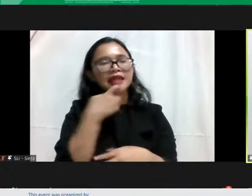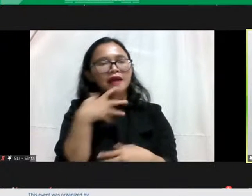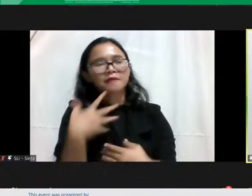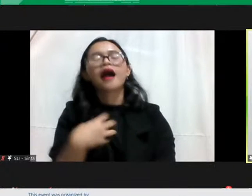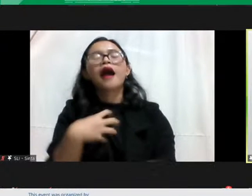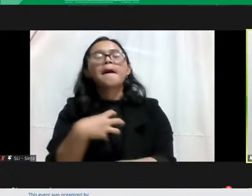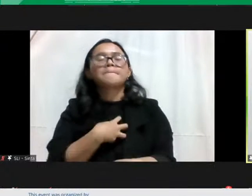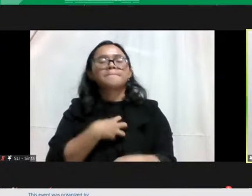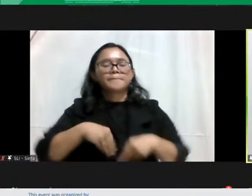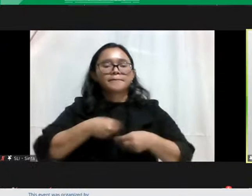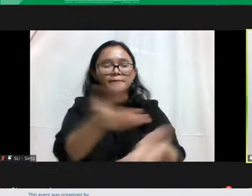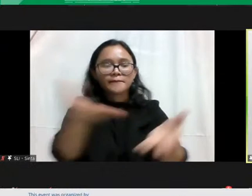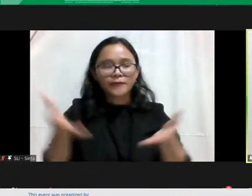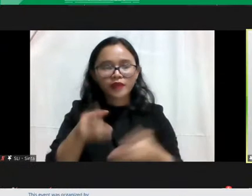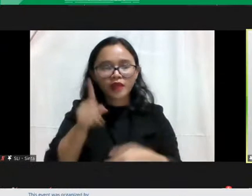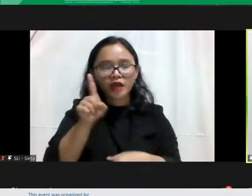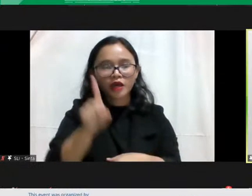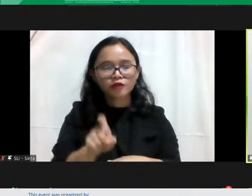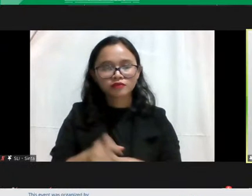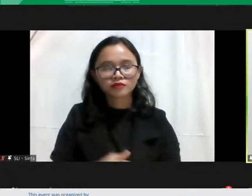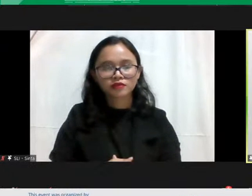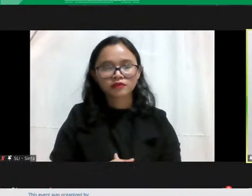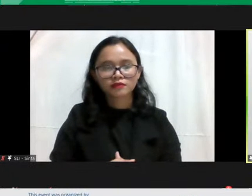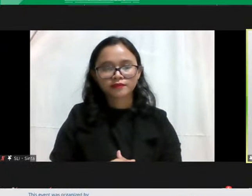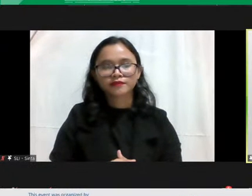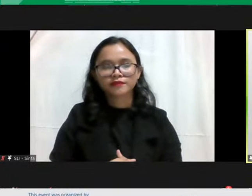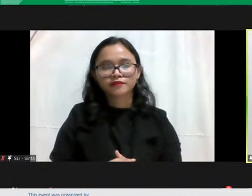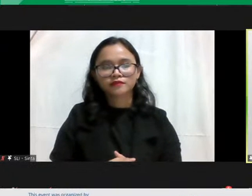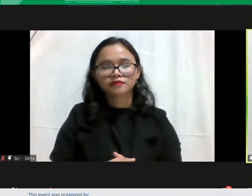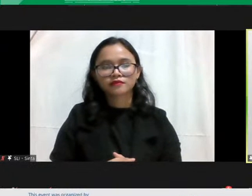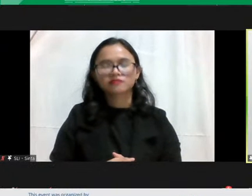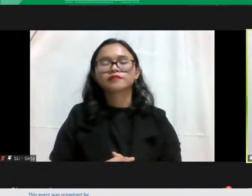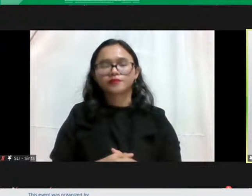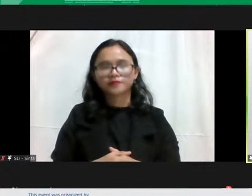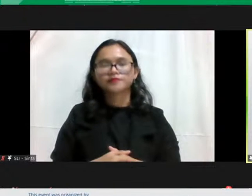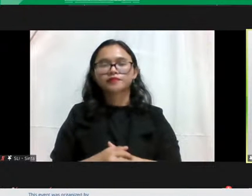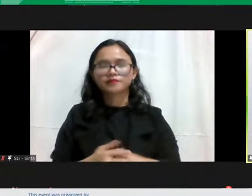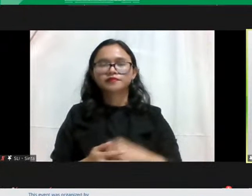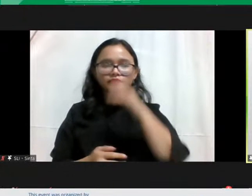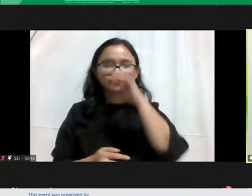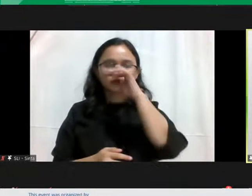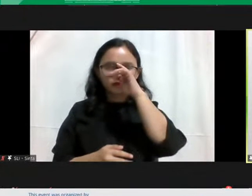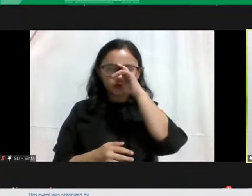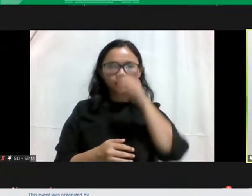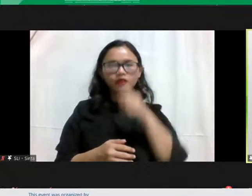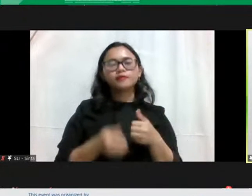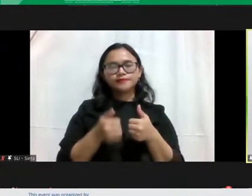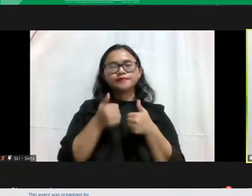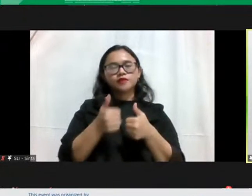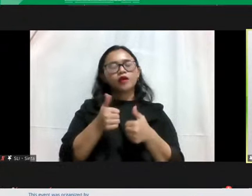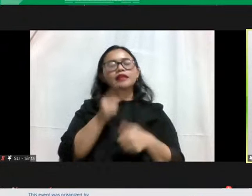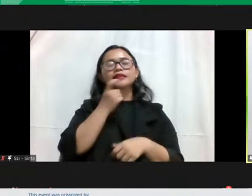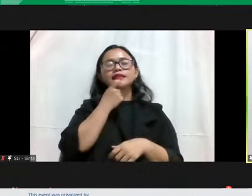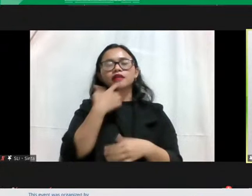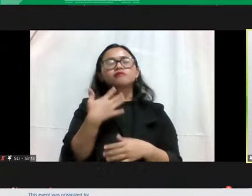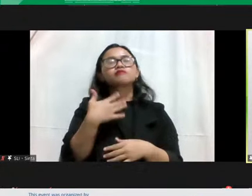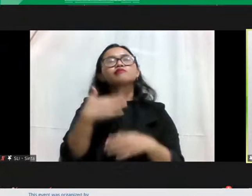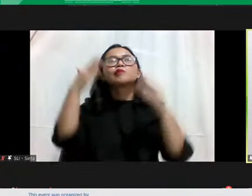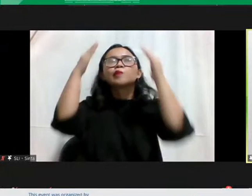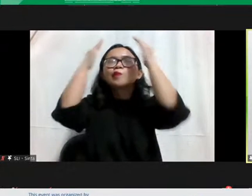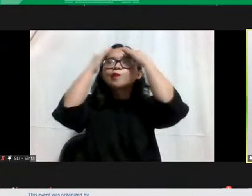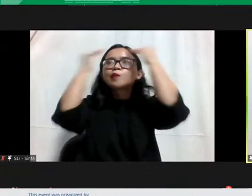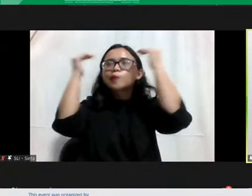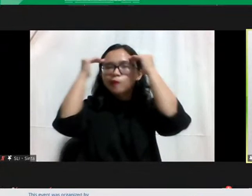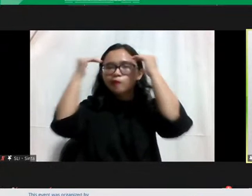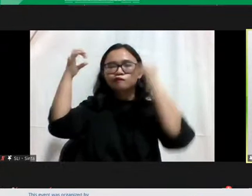manusia itu adalah satu dari aspek produksi saya rasa perlu perhatian penting terhadap buruh tani karena